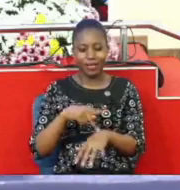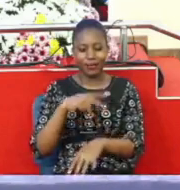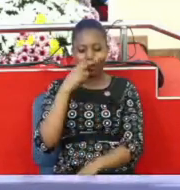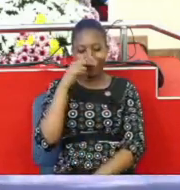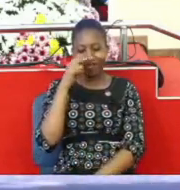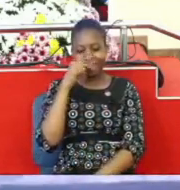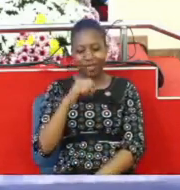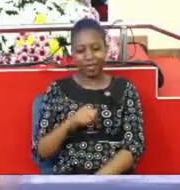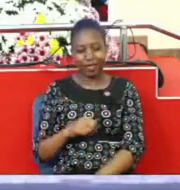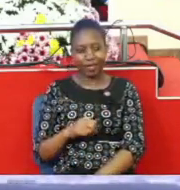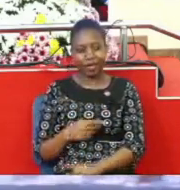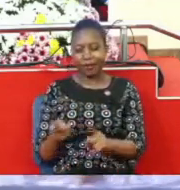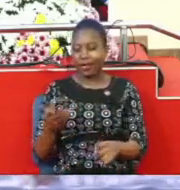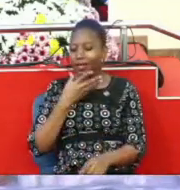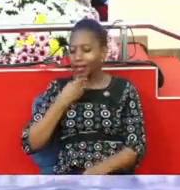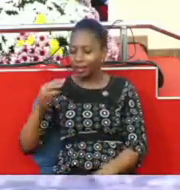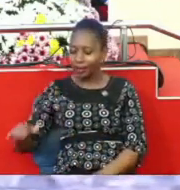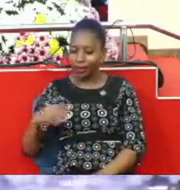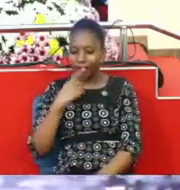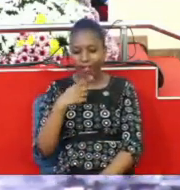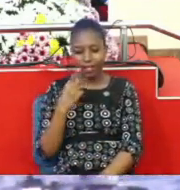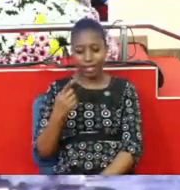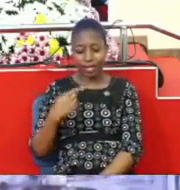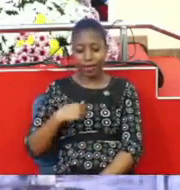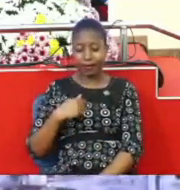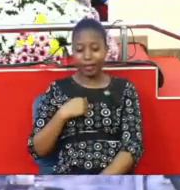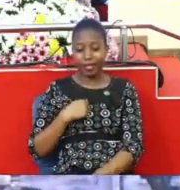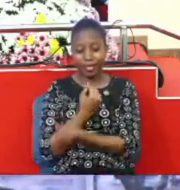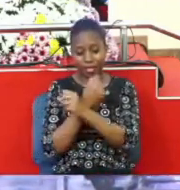nimeokoka. Na wewe lazima uokoke mwalimu.